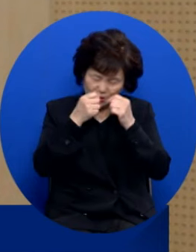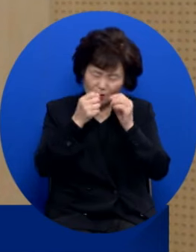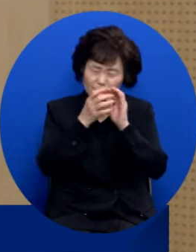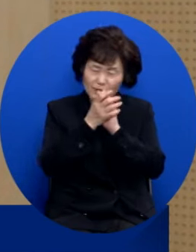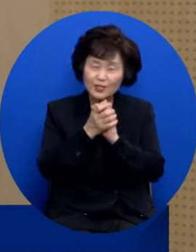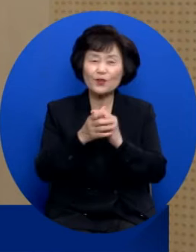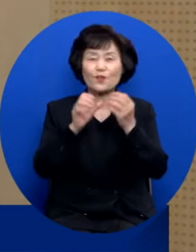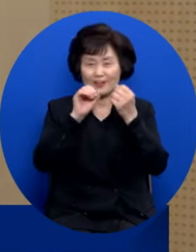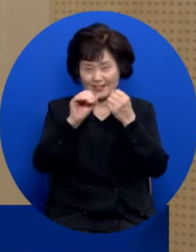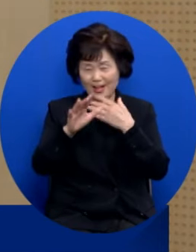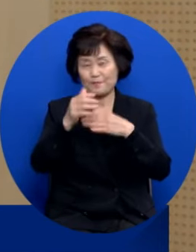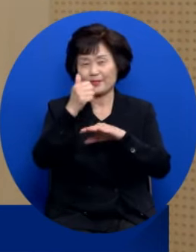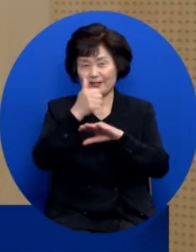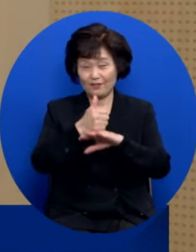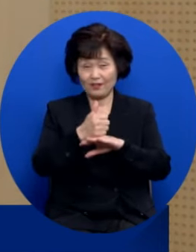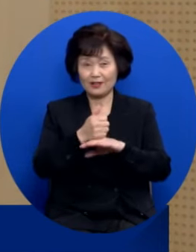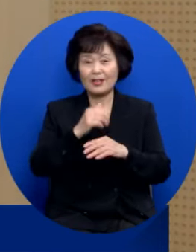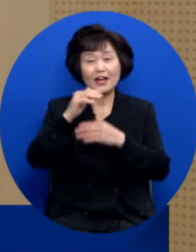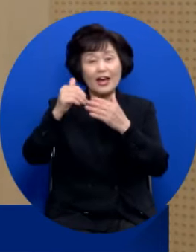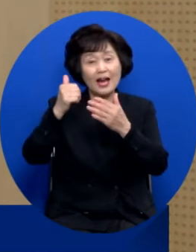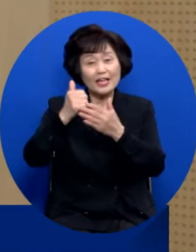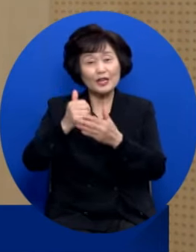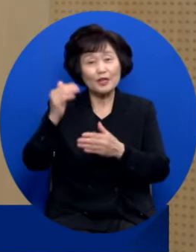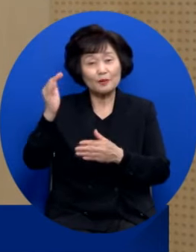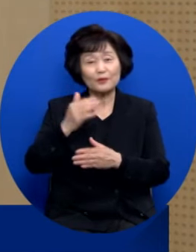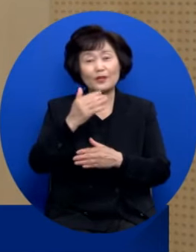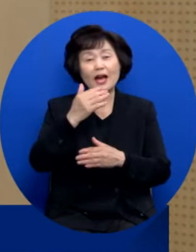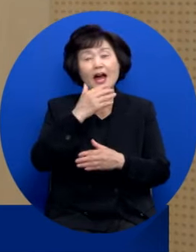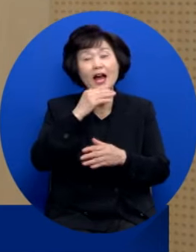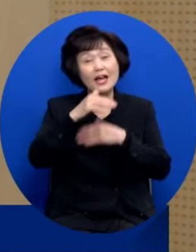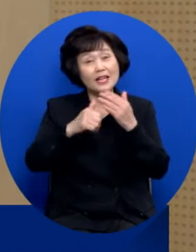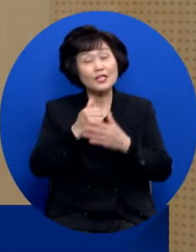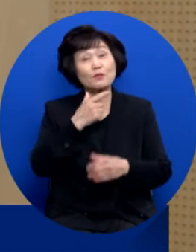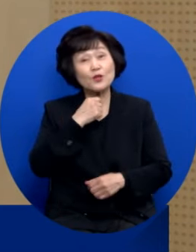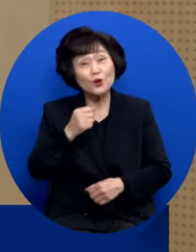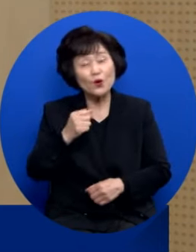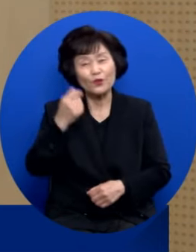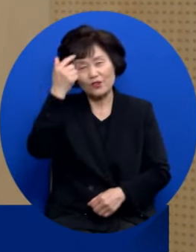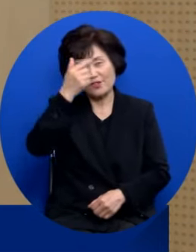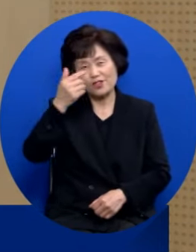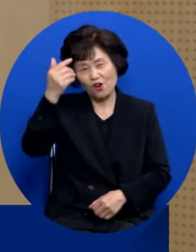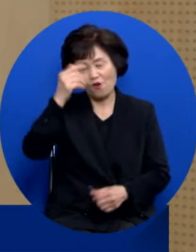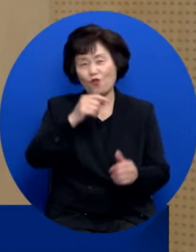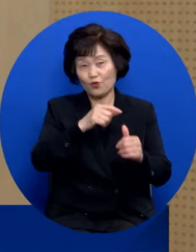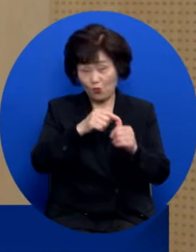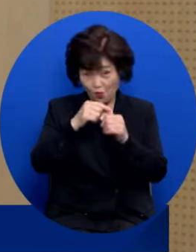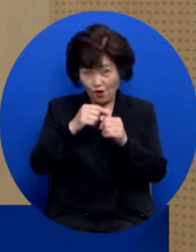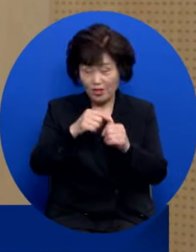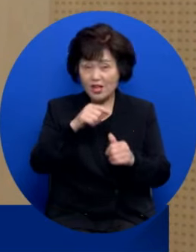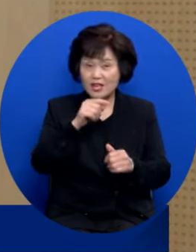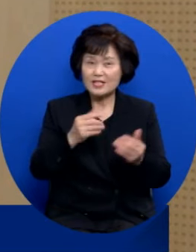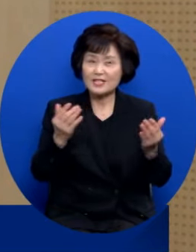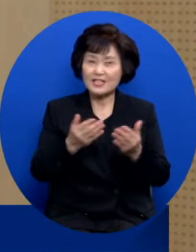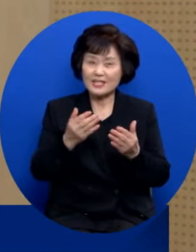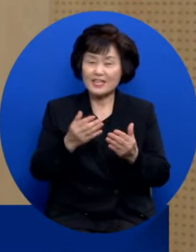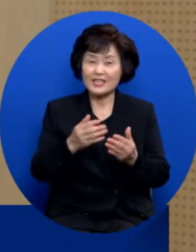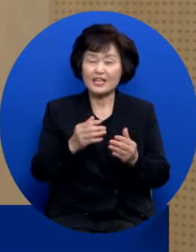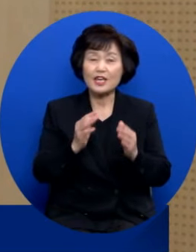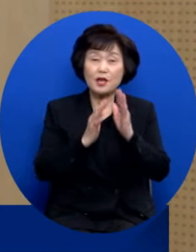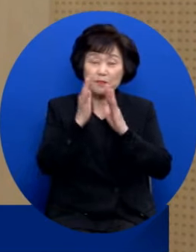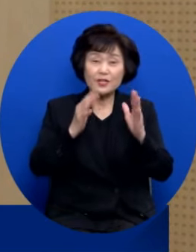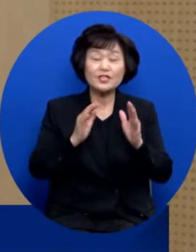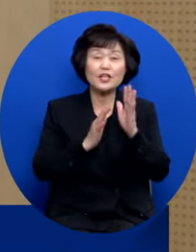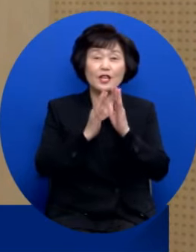응답의 결과입니다. 하나님의 소원은 영혼 구원입니다. 이 영혼 구원의 역사가 이 장흥 빛의